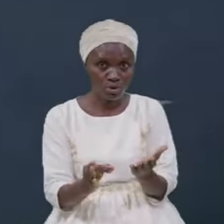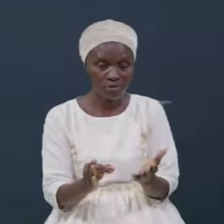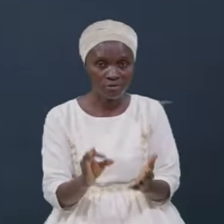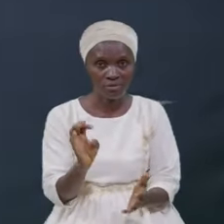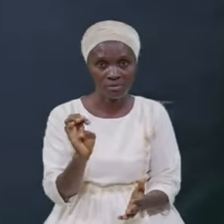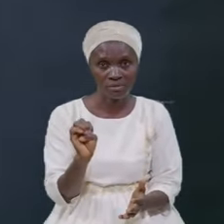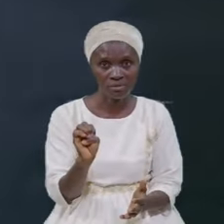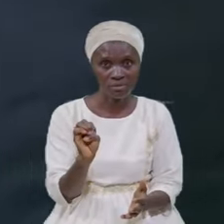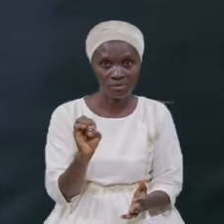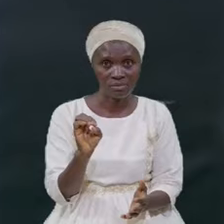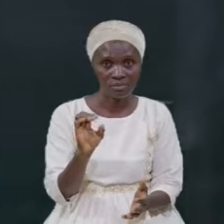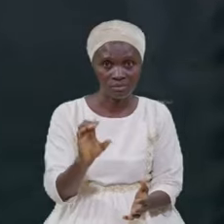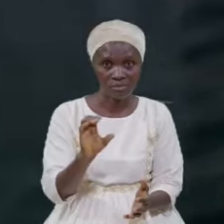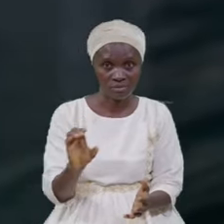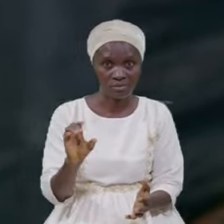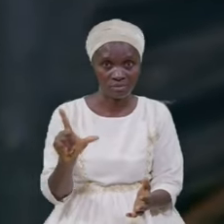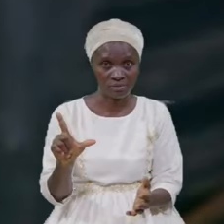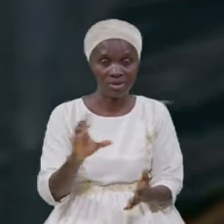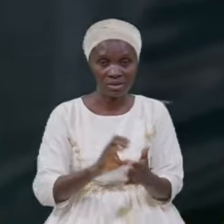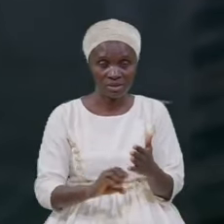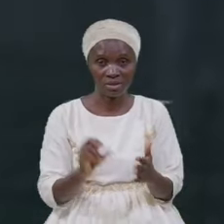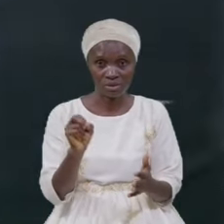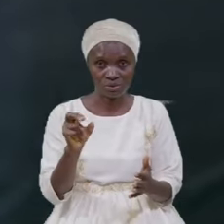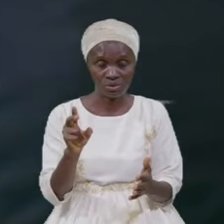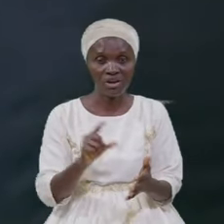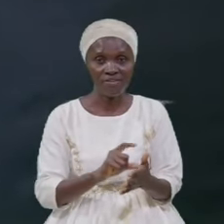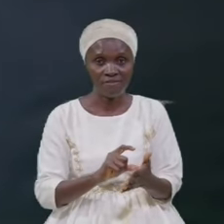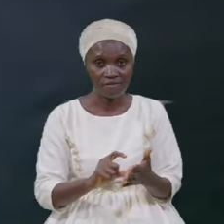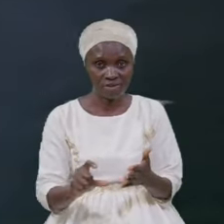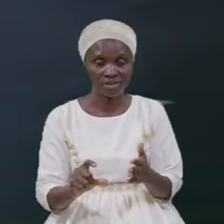9. Ecclésias 12.